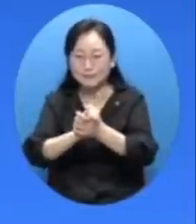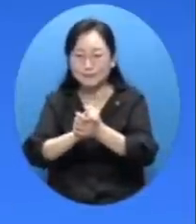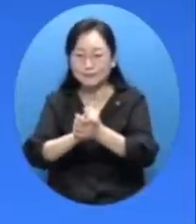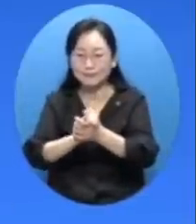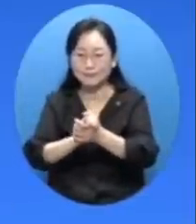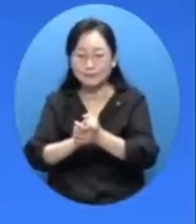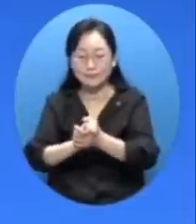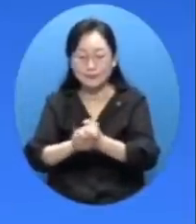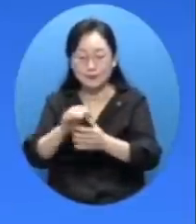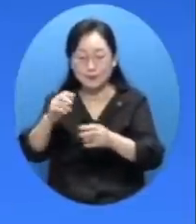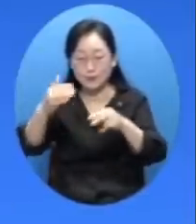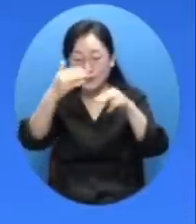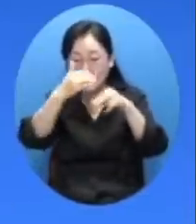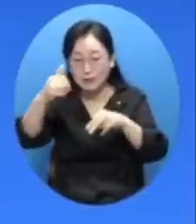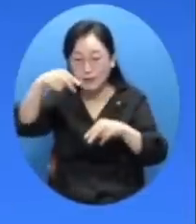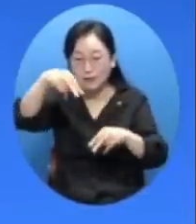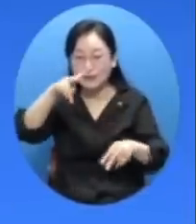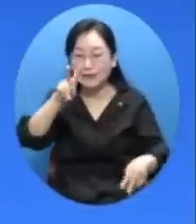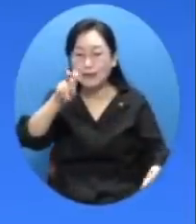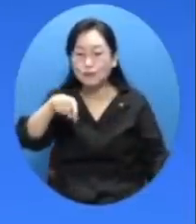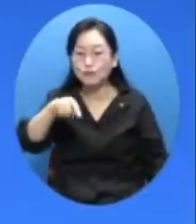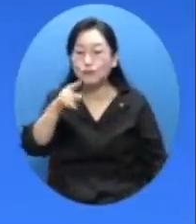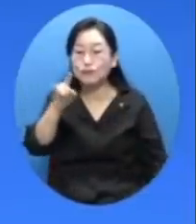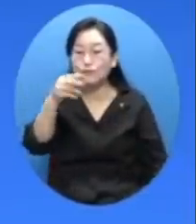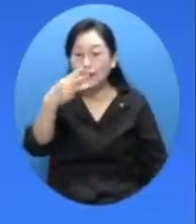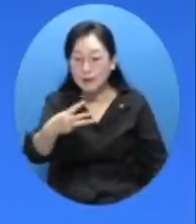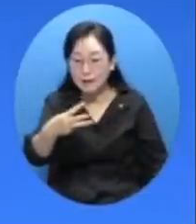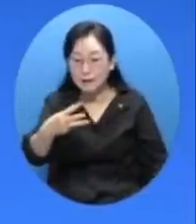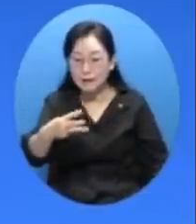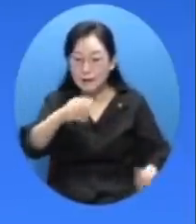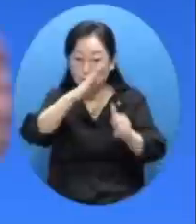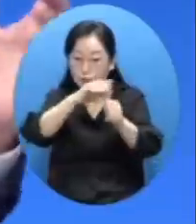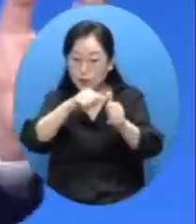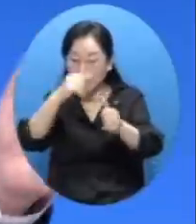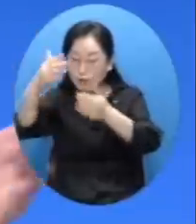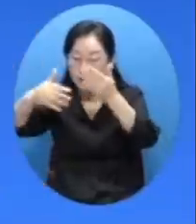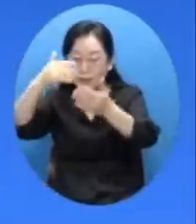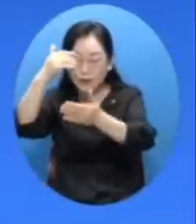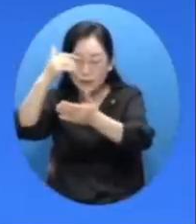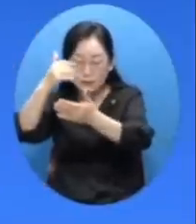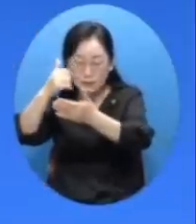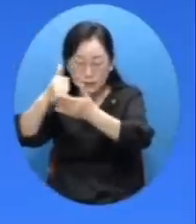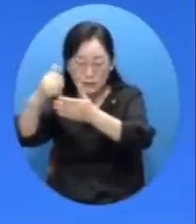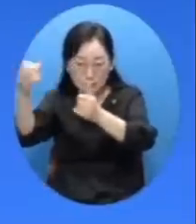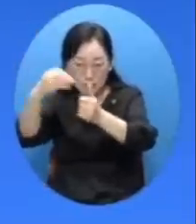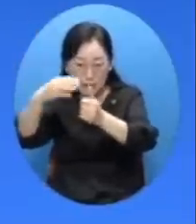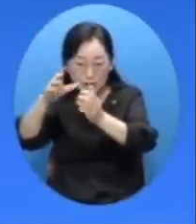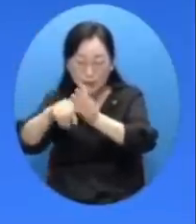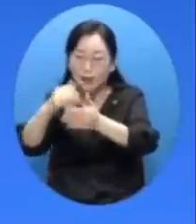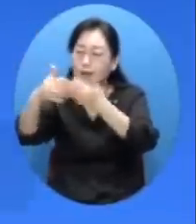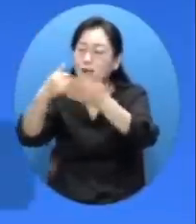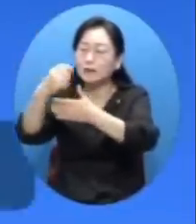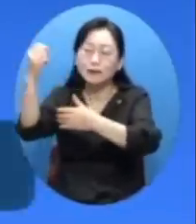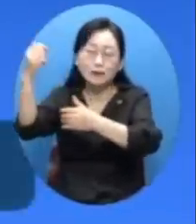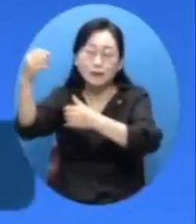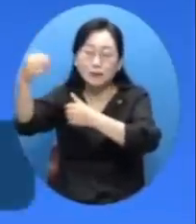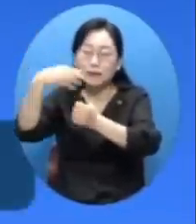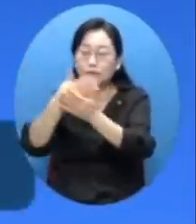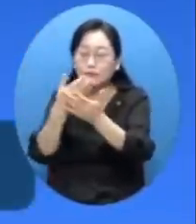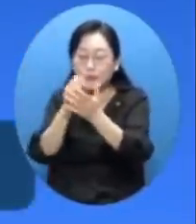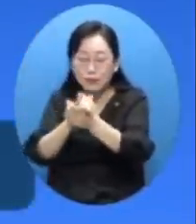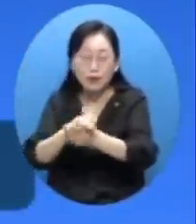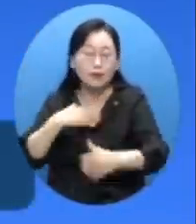어린 사무엘이 하나님 앞에 말씀했던 것처럼 주님 앞에 주님 말씀하옵소서 주의 종이